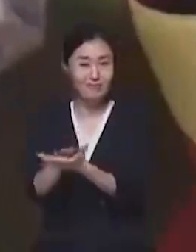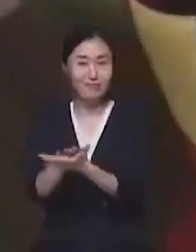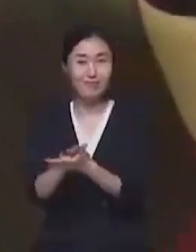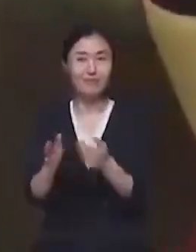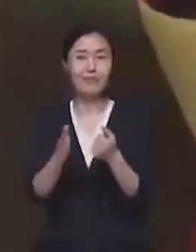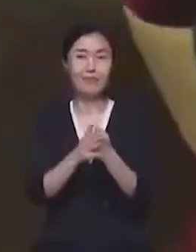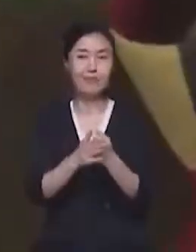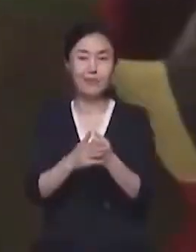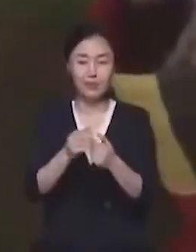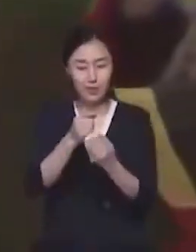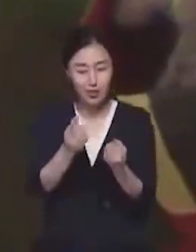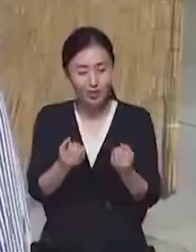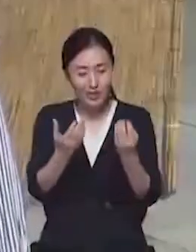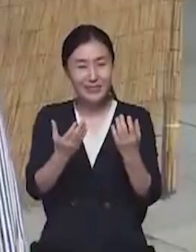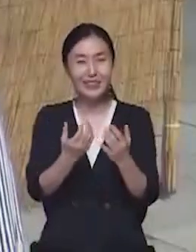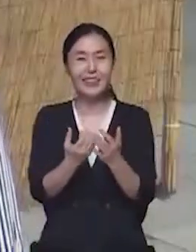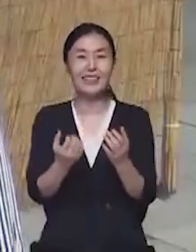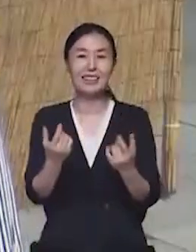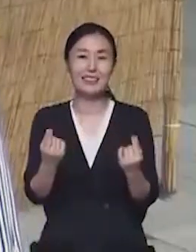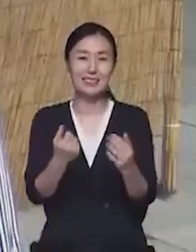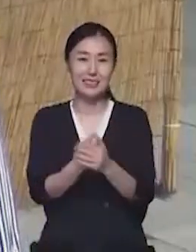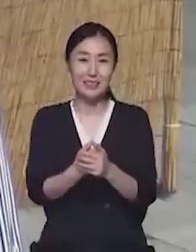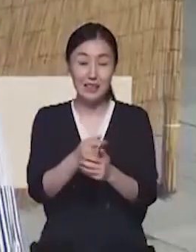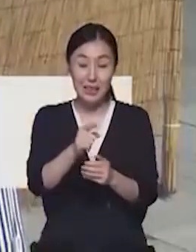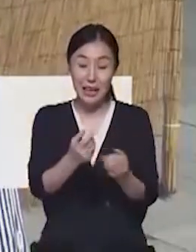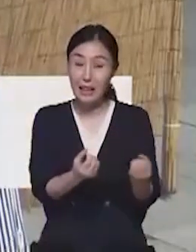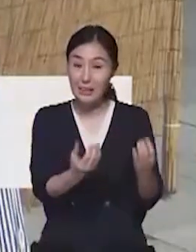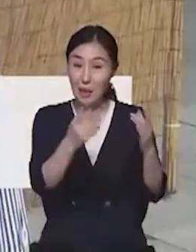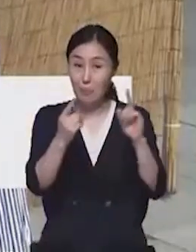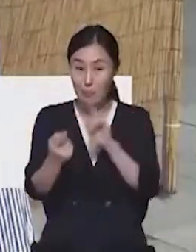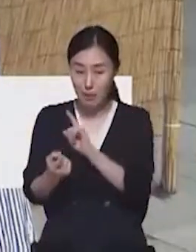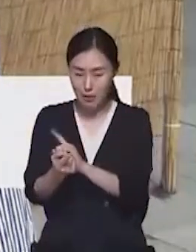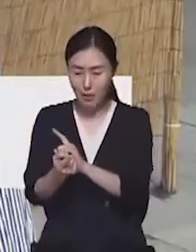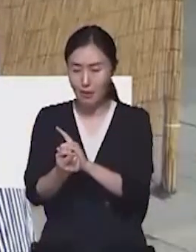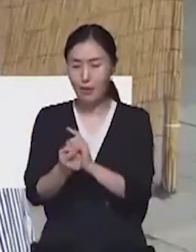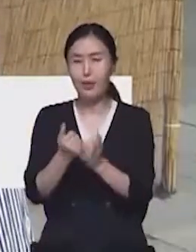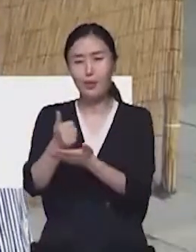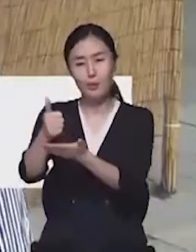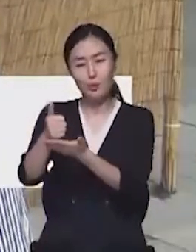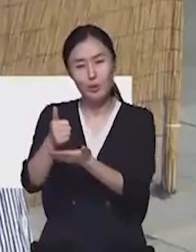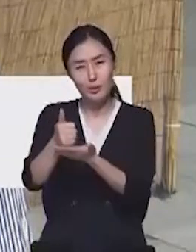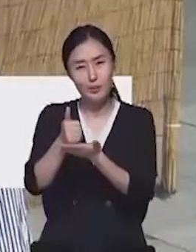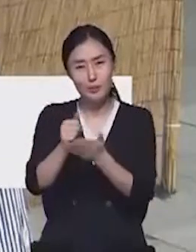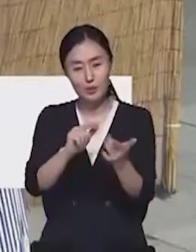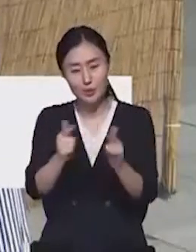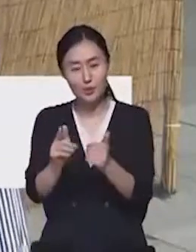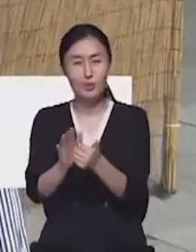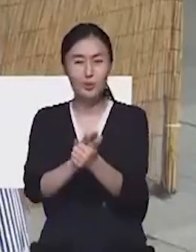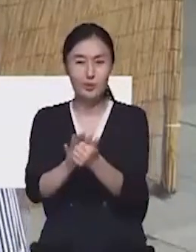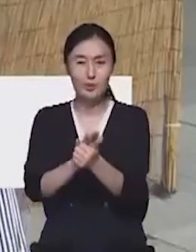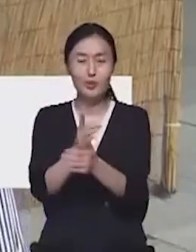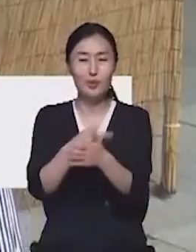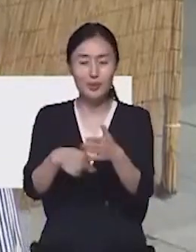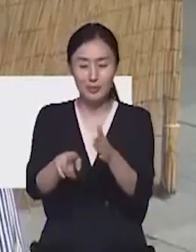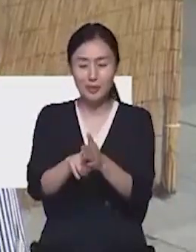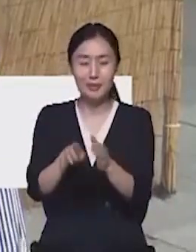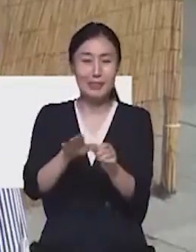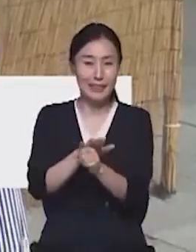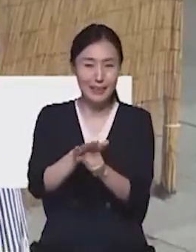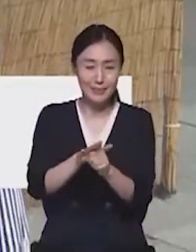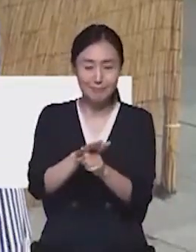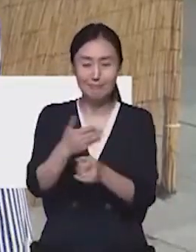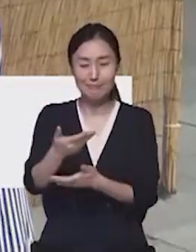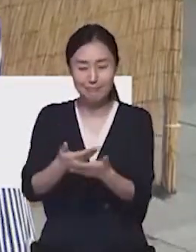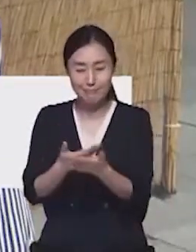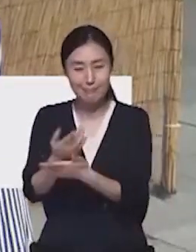실감납니다 한가위를 또 맞이해서 우리 객지에서 오신 분들도 또 정이 있잖아요 오셔서